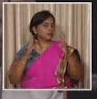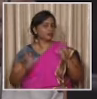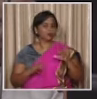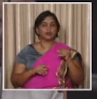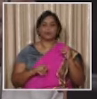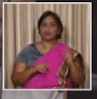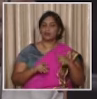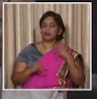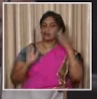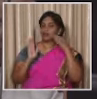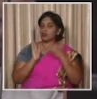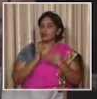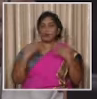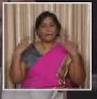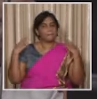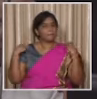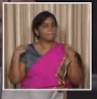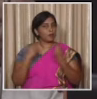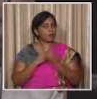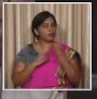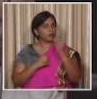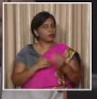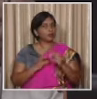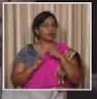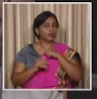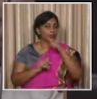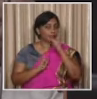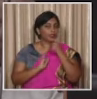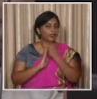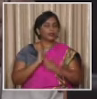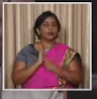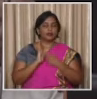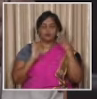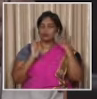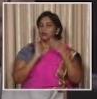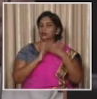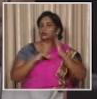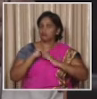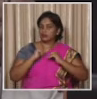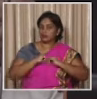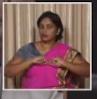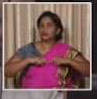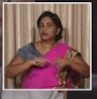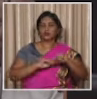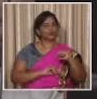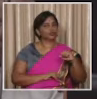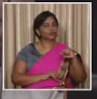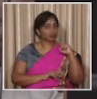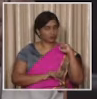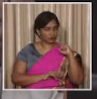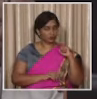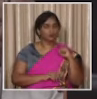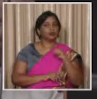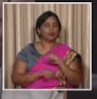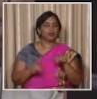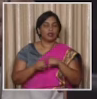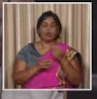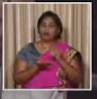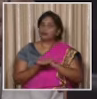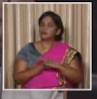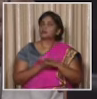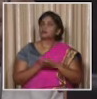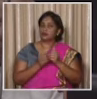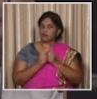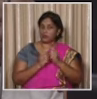කිරීමට හා ඒ සඳහා පහසුකම් සැලසීමට නෛතික රාමුව පද්ධතිය හා ක්‍රියාවලියන් ශක්තිමත් කිරීම හා නවීකරණය